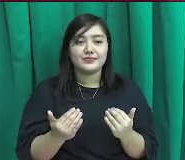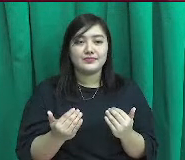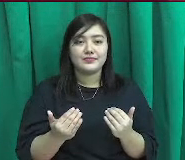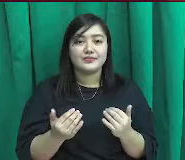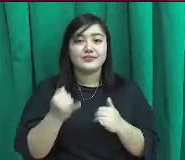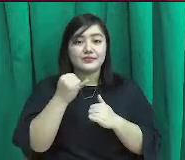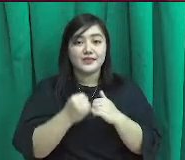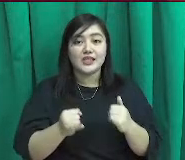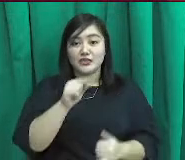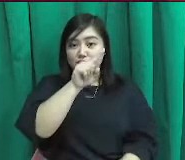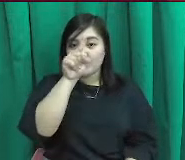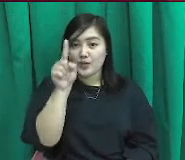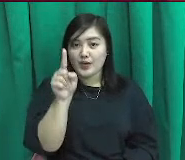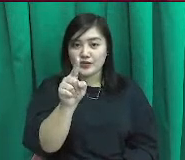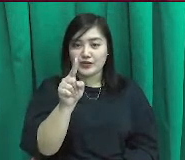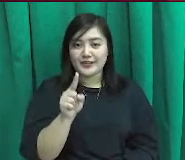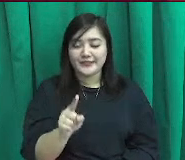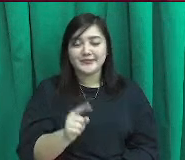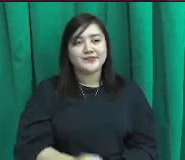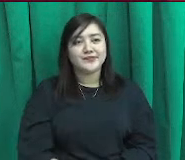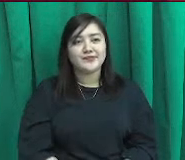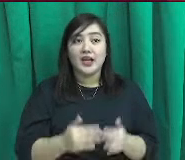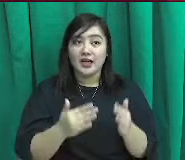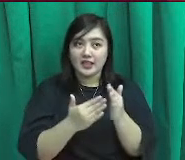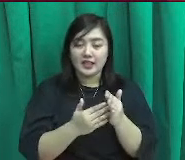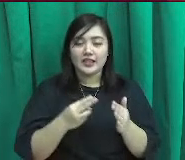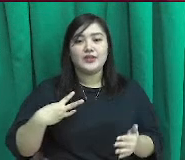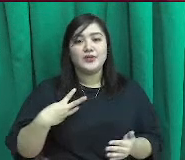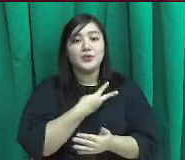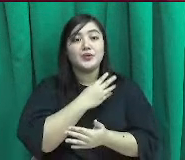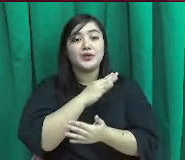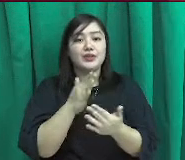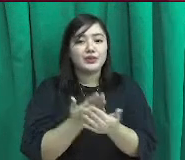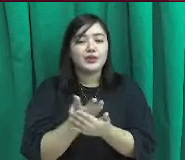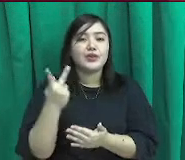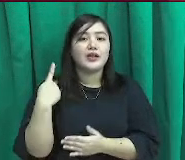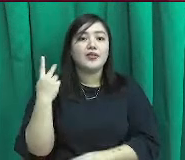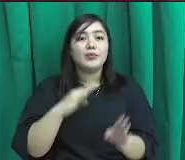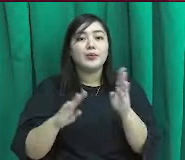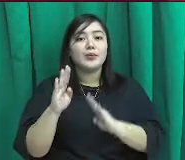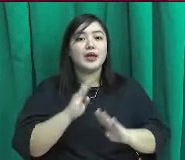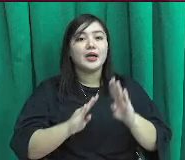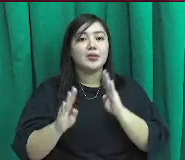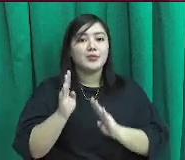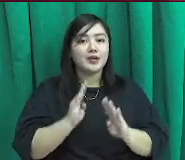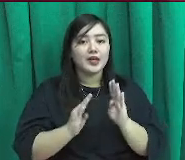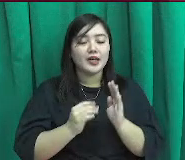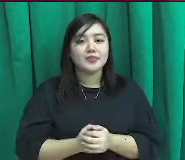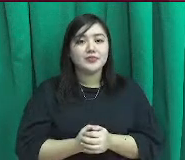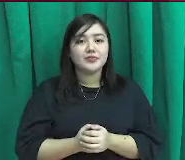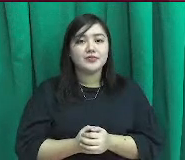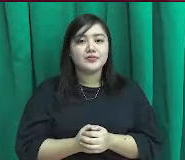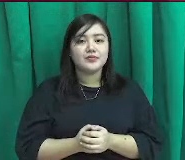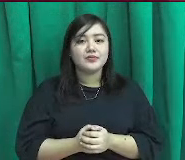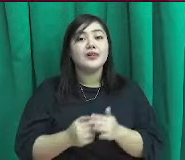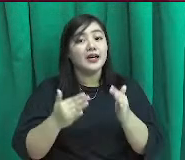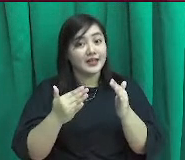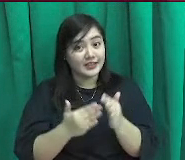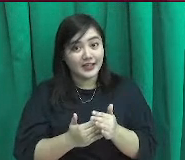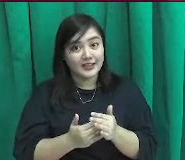eh. Lahat naman tayo, of course, lahat po tayo ay nagkakaroon ng problema. Again, walang excuse dito. Inulit ko sa ating